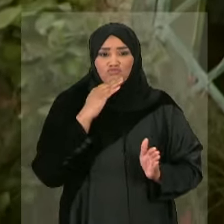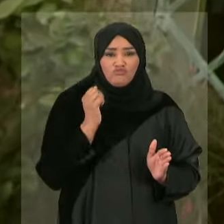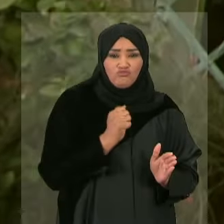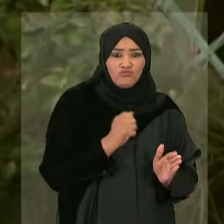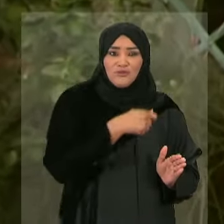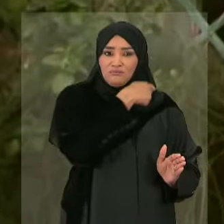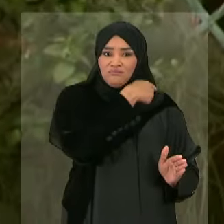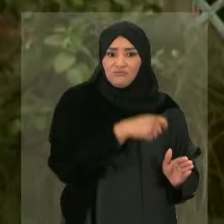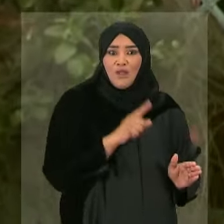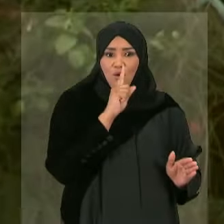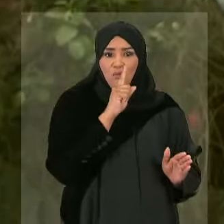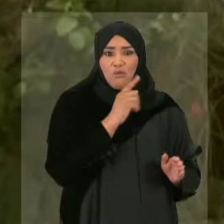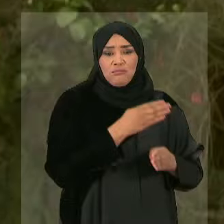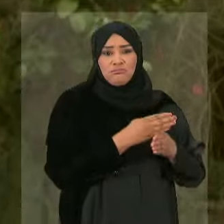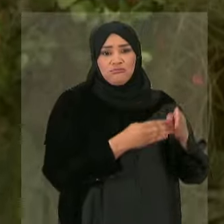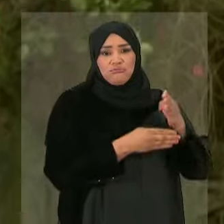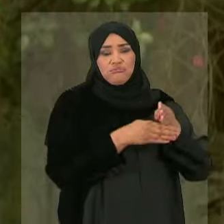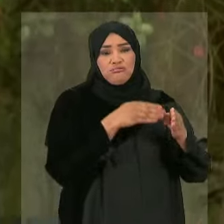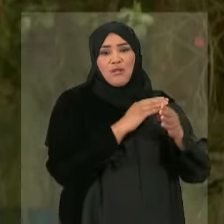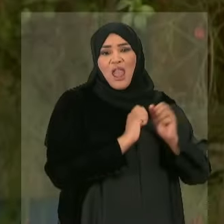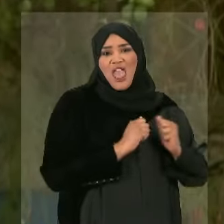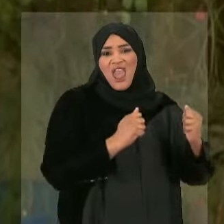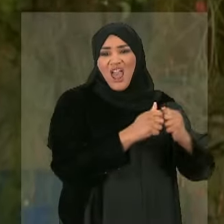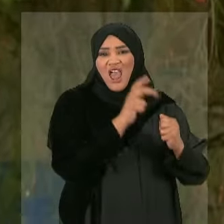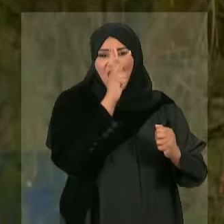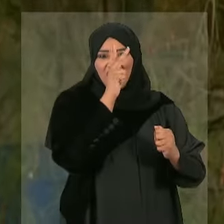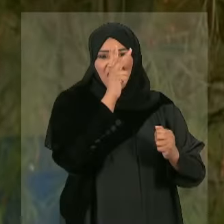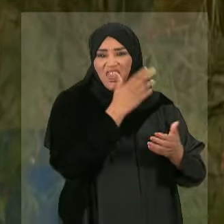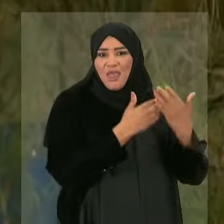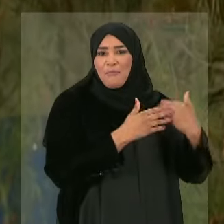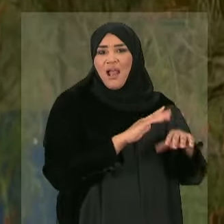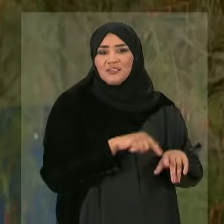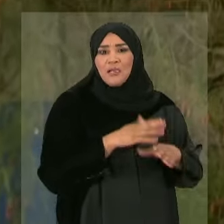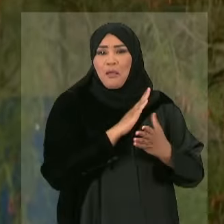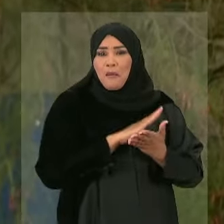عائلة المزات. عائلة المزات مش موجودة إسا بالناصر، يمكن تلاقي منها 1 أو 2.